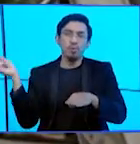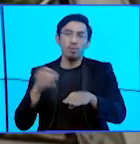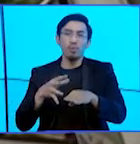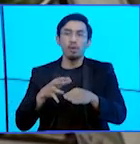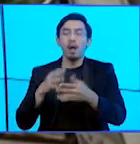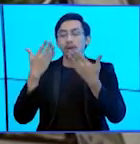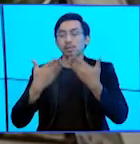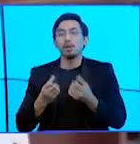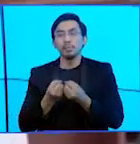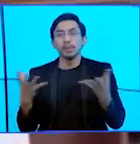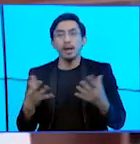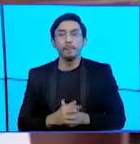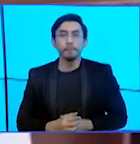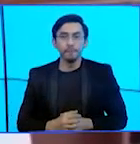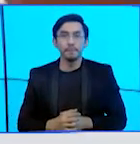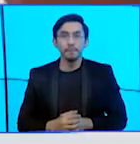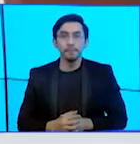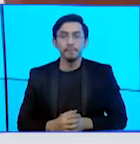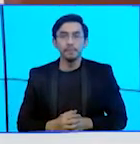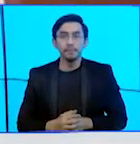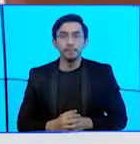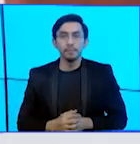Kabupaten Luwu Timur, Sulawesi Selatan, Nasrudin Rubak, iNews, melaporkan.